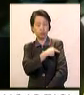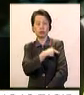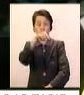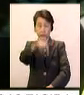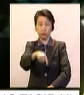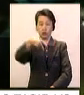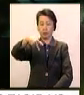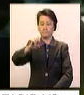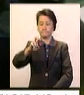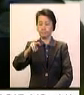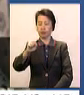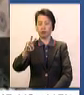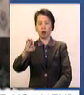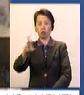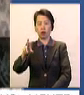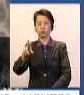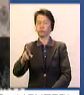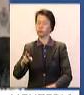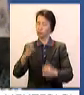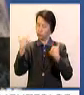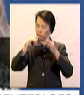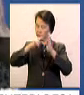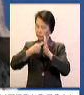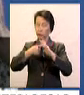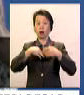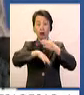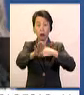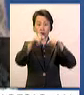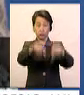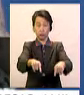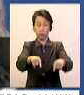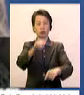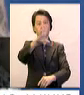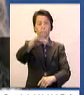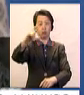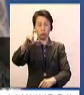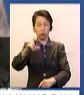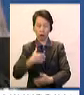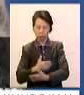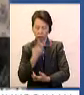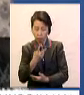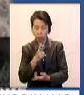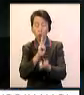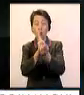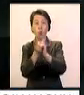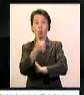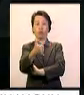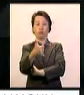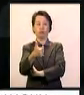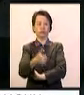dia. Sejak saya hantar dia ke sini baru 5 bulan, perubahan dia sangat ketara.